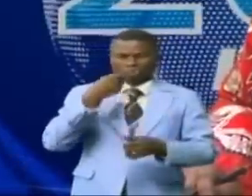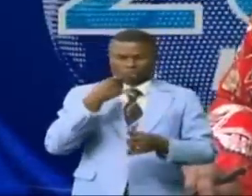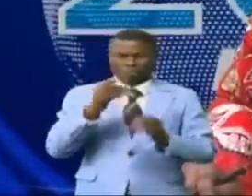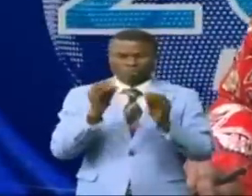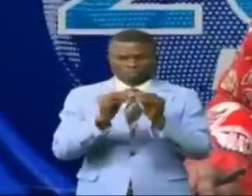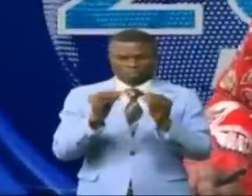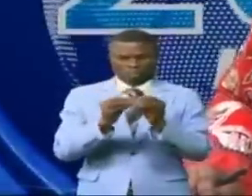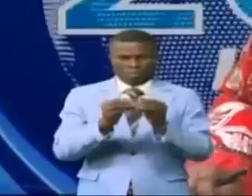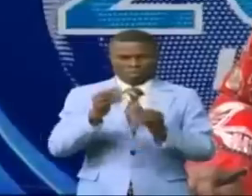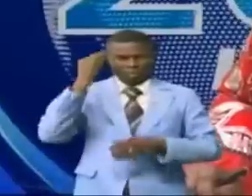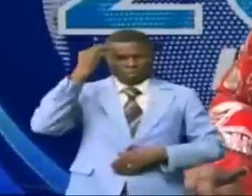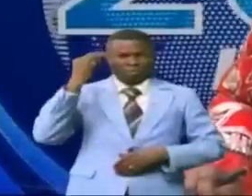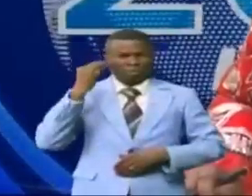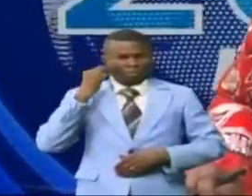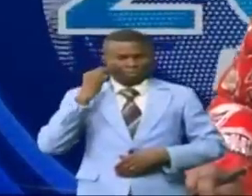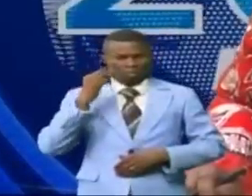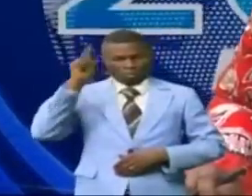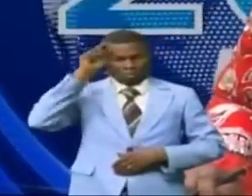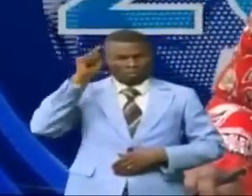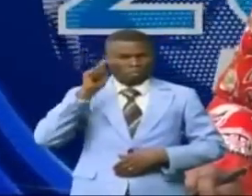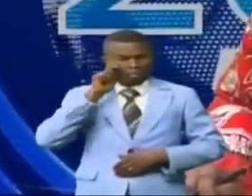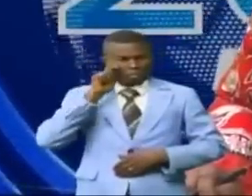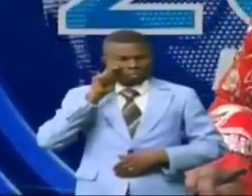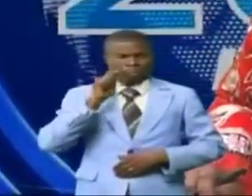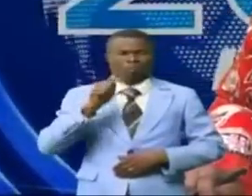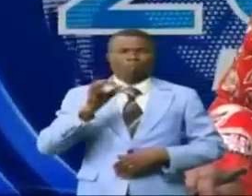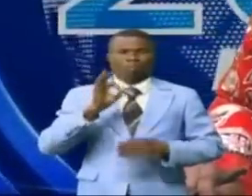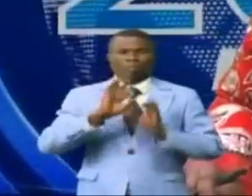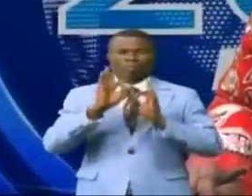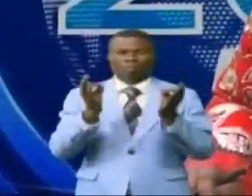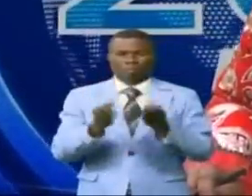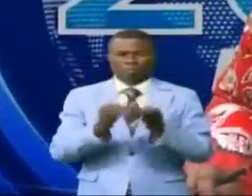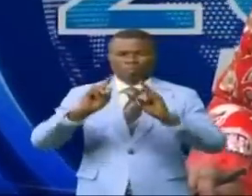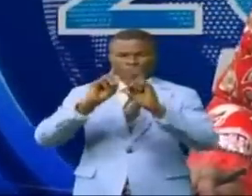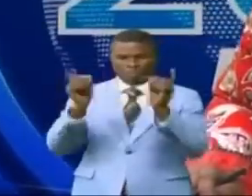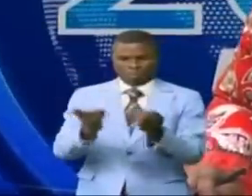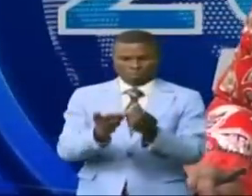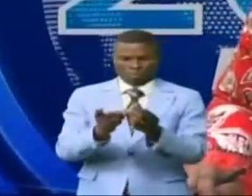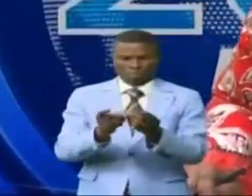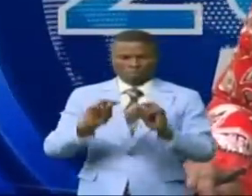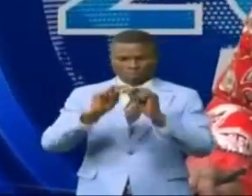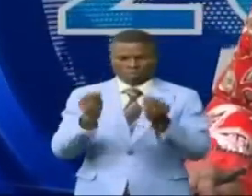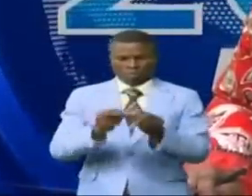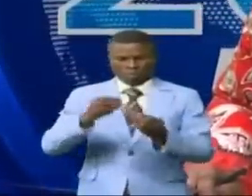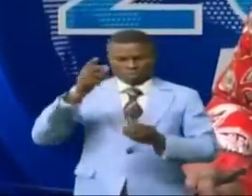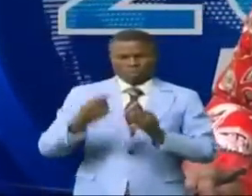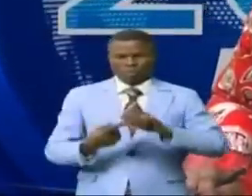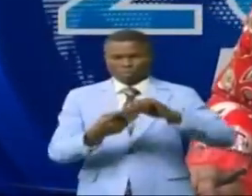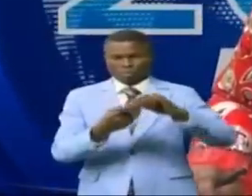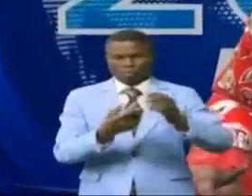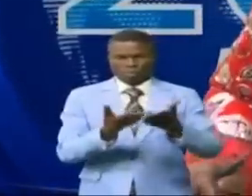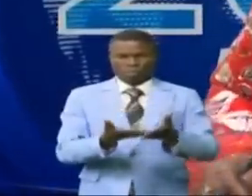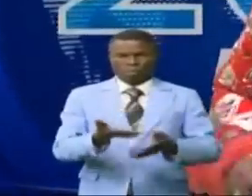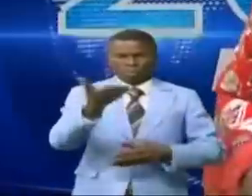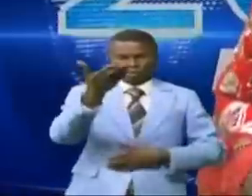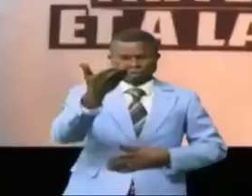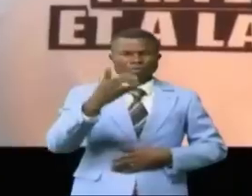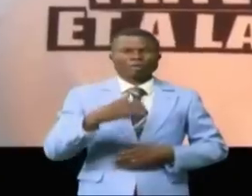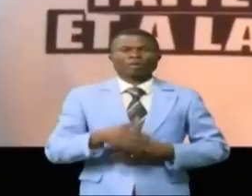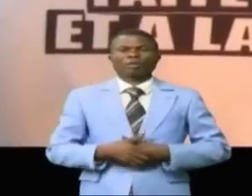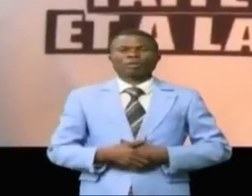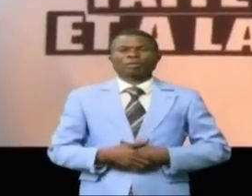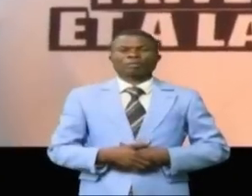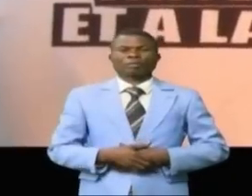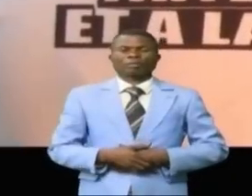table la ministre du genre Mireille Massangou et la délégation de cette structure spécialisée, Yvette Makuntima.